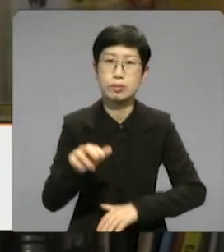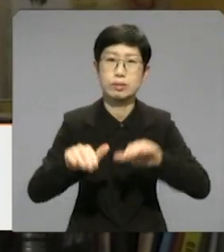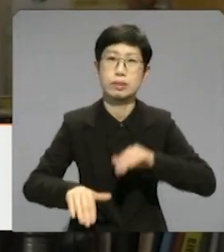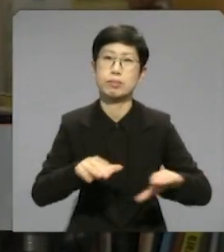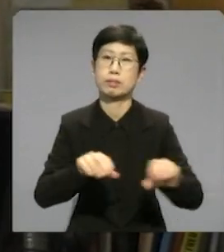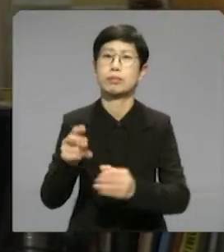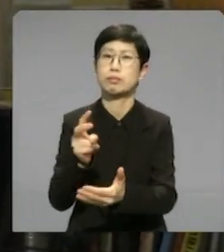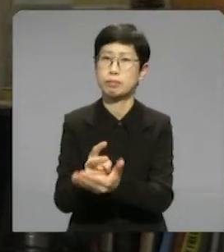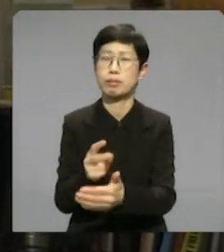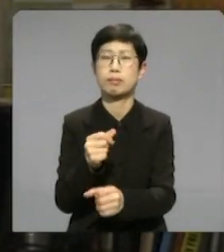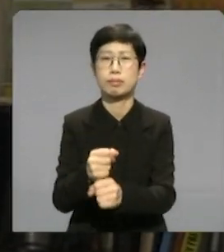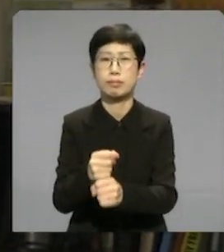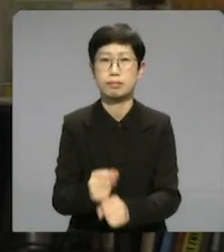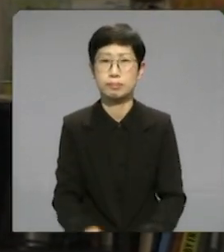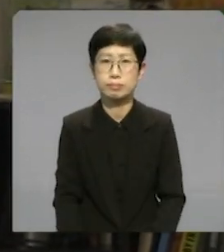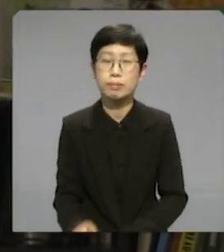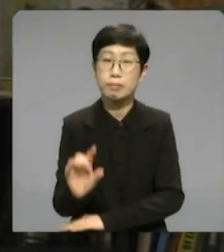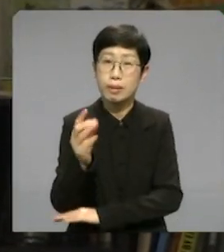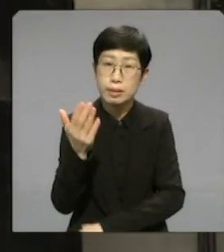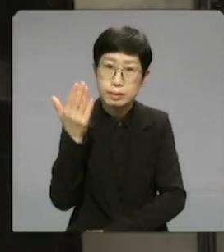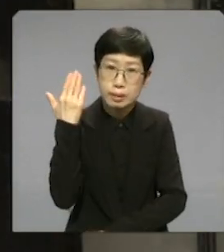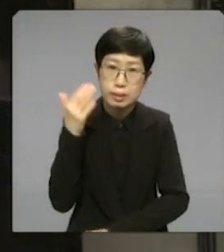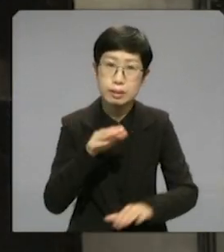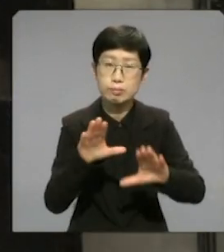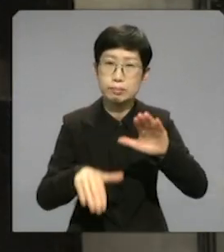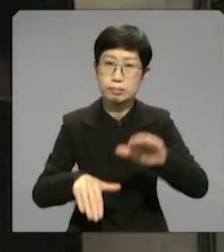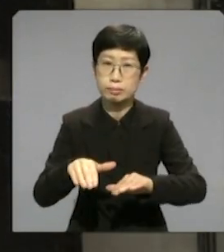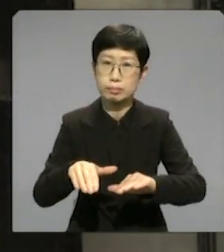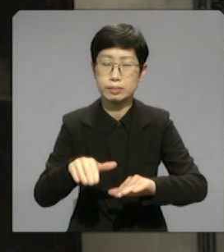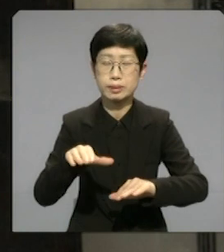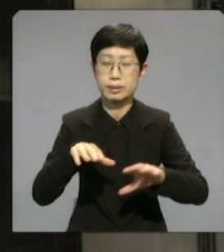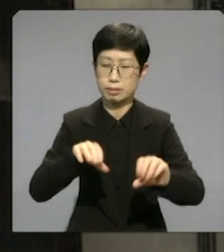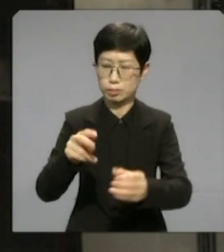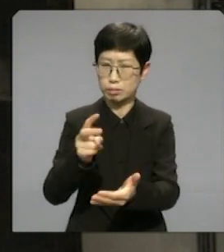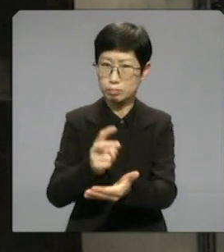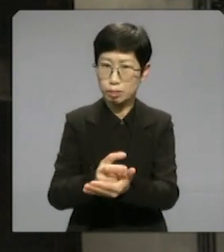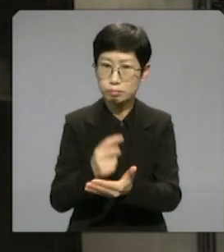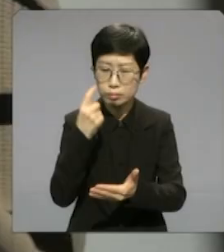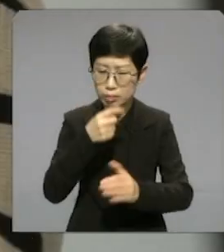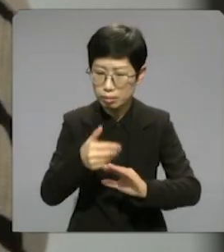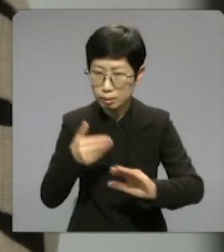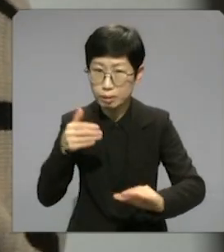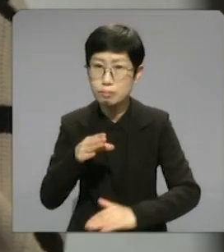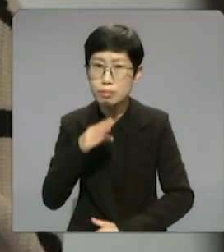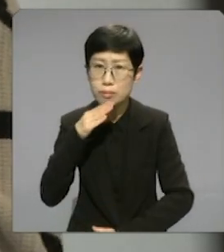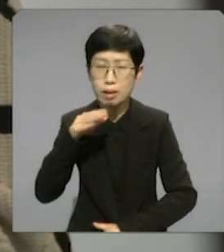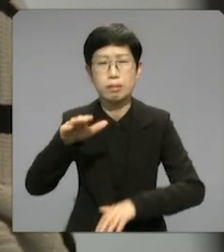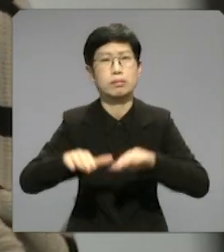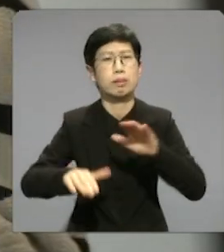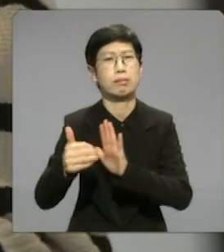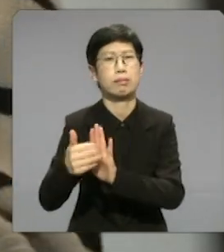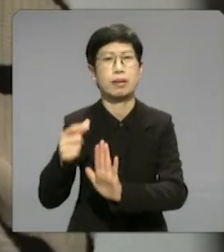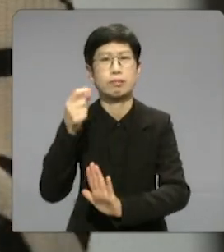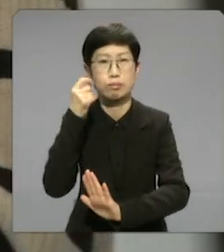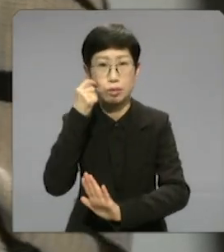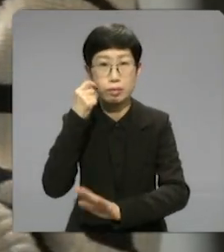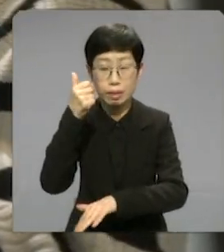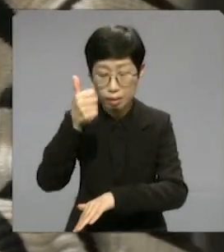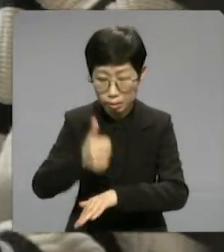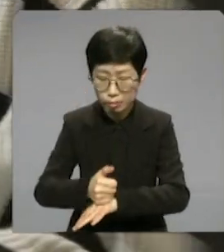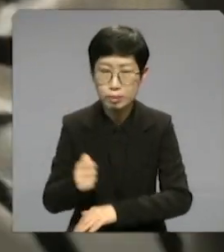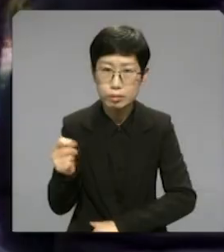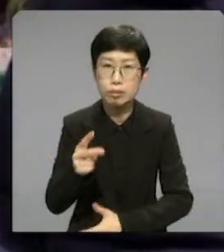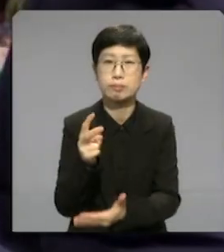셈입니다. 종전의 차별금지법이 현실에선 이론과 달리 두 발로 인한 차별까지 막아주지는 못했기